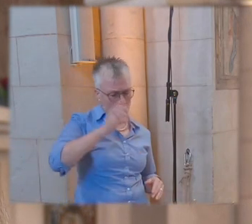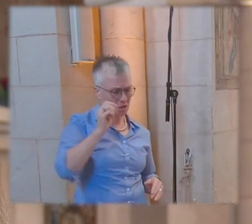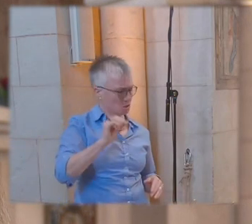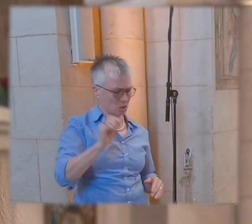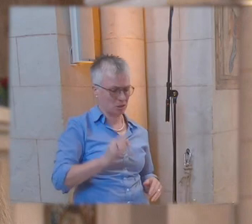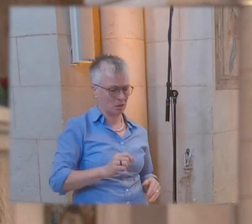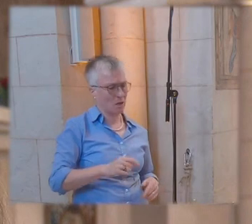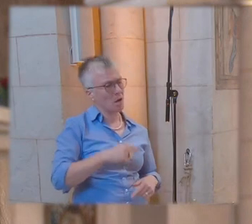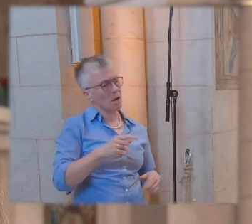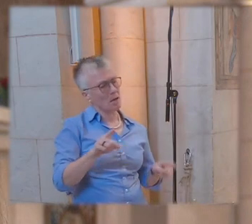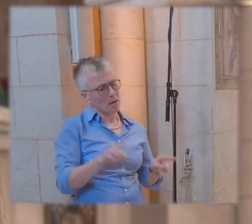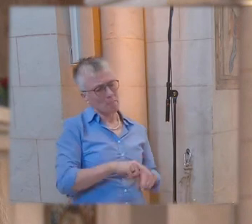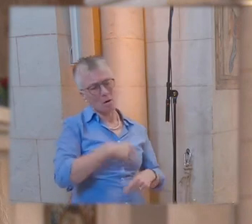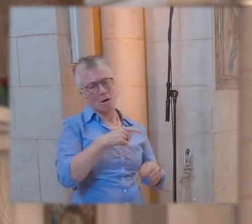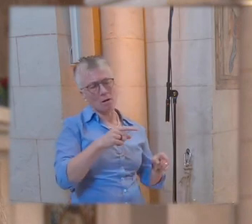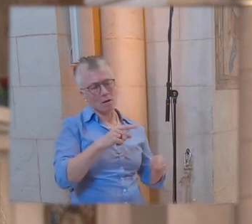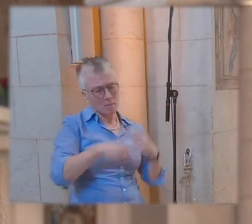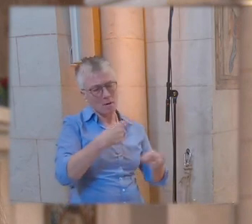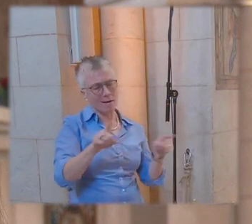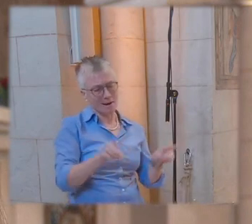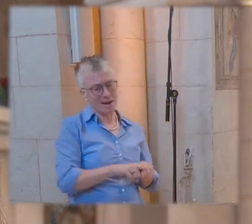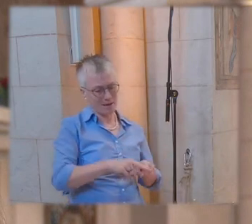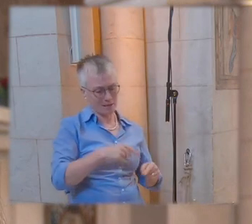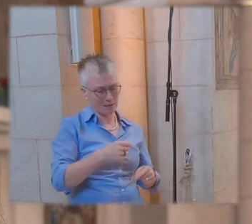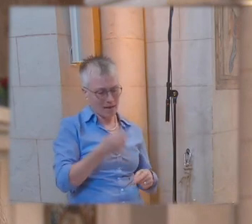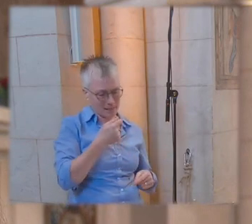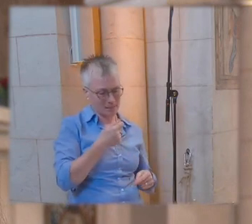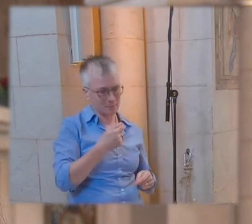Volk, und viel Volk aus Israel starb.